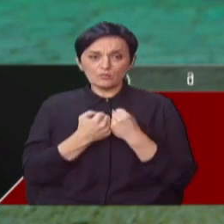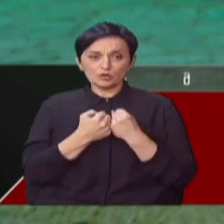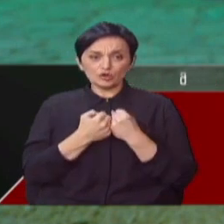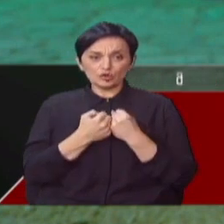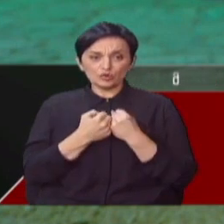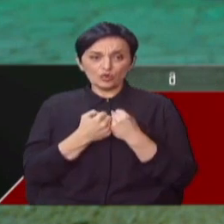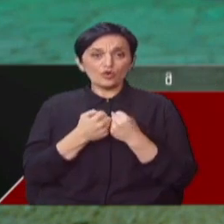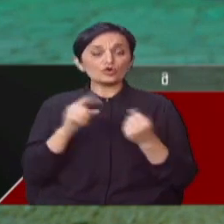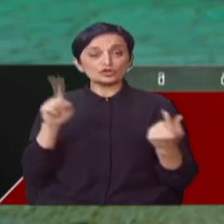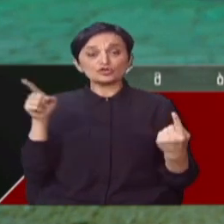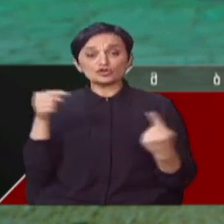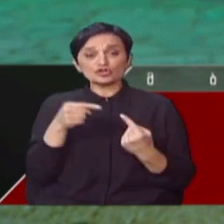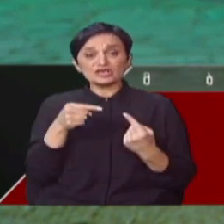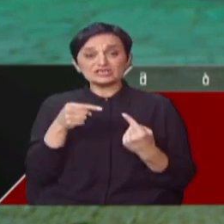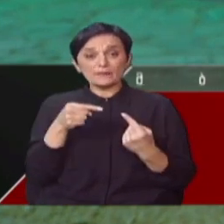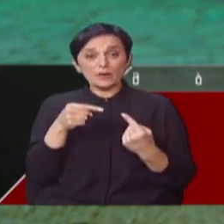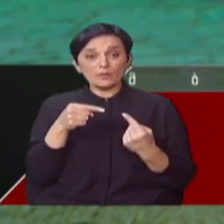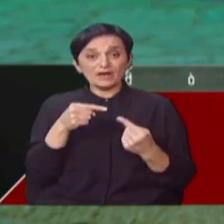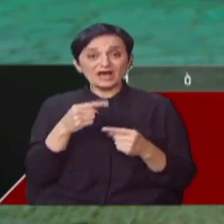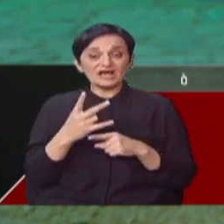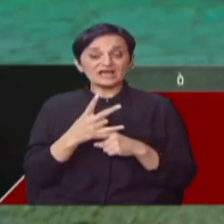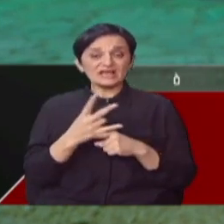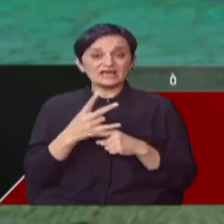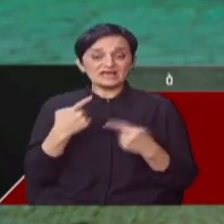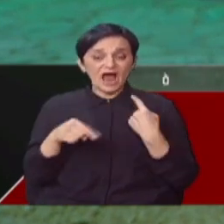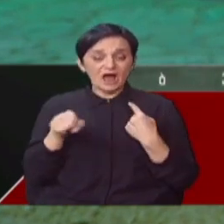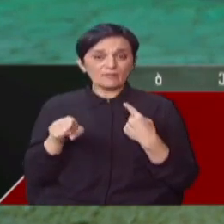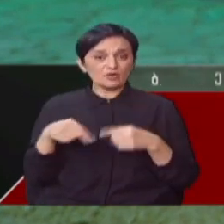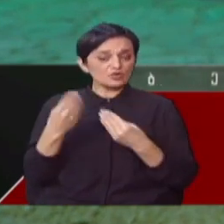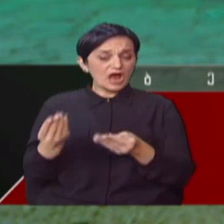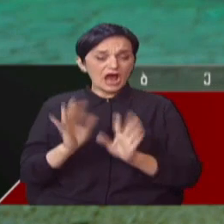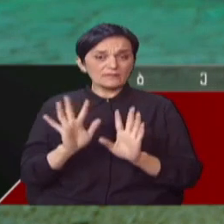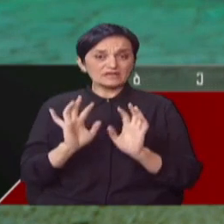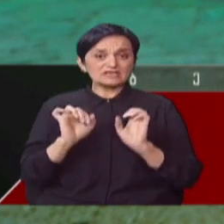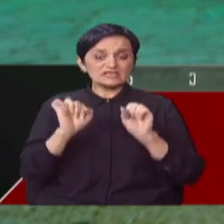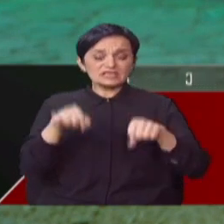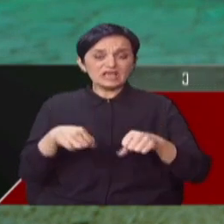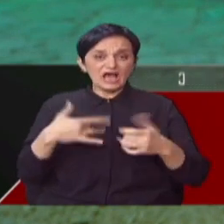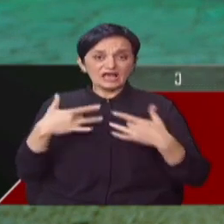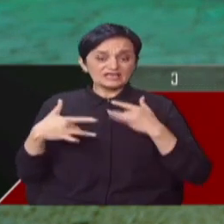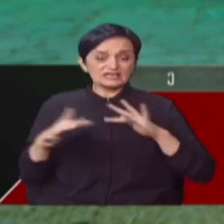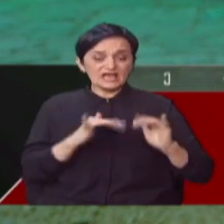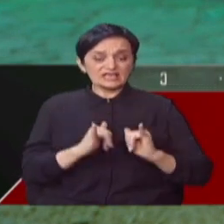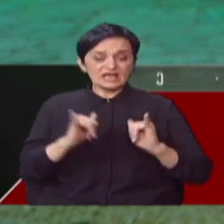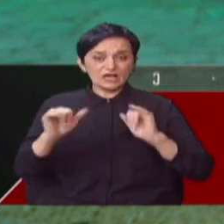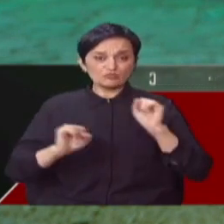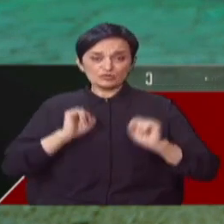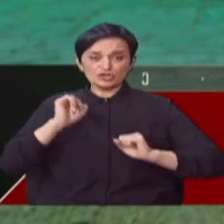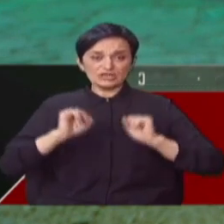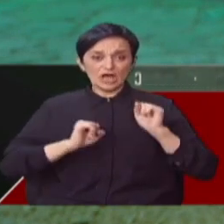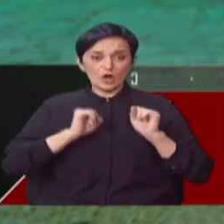და შესაბამისად რადიკალებს არ მიეცათ საშუალება იმ სცენარების განვითარების ცდელობისა,